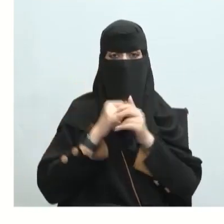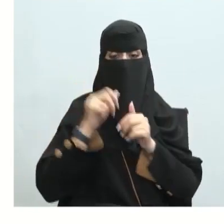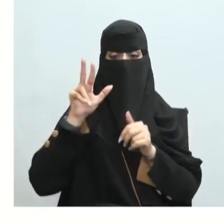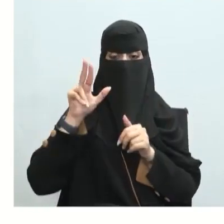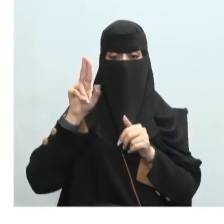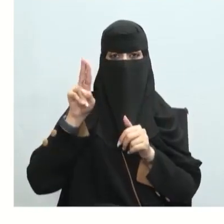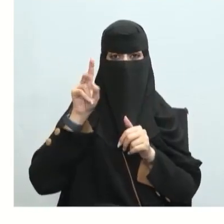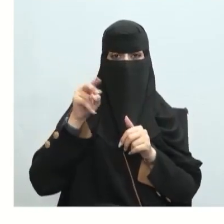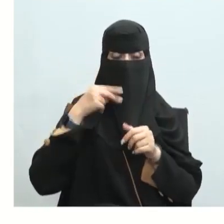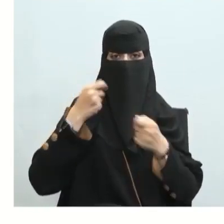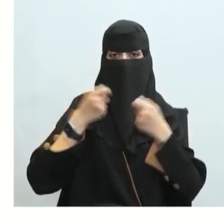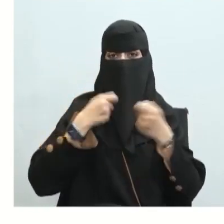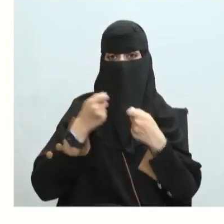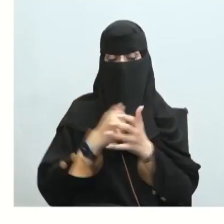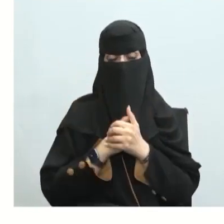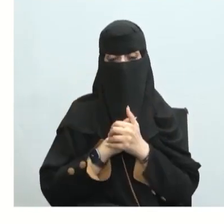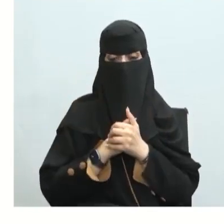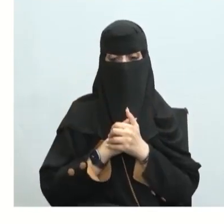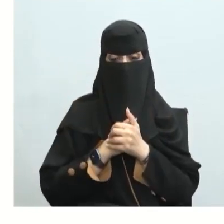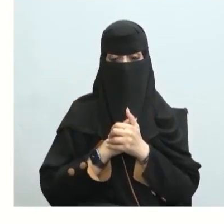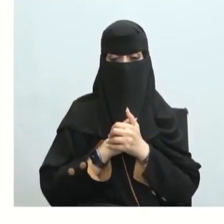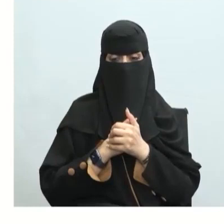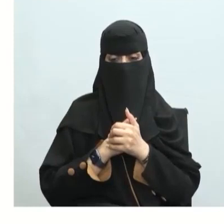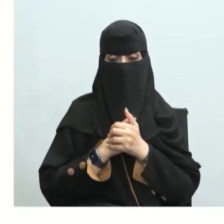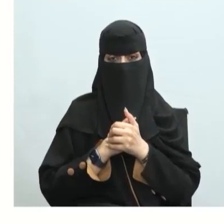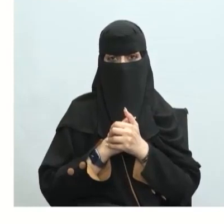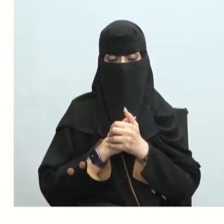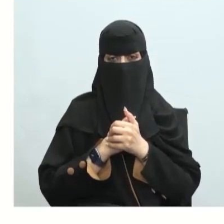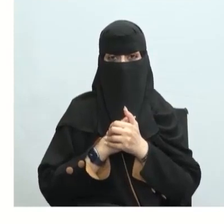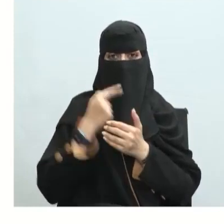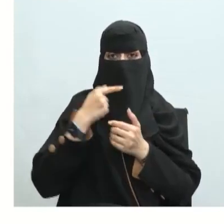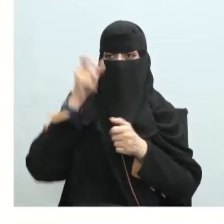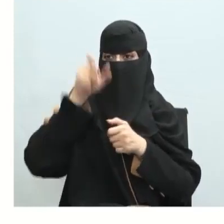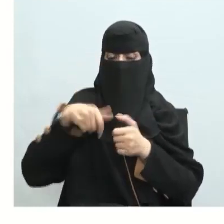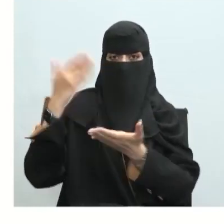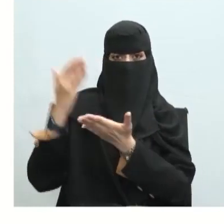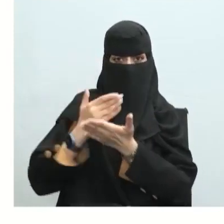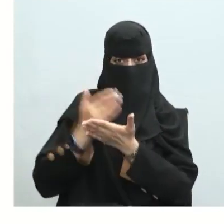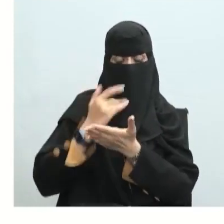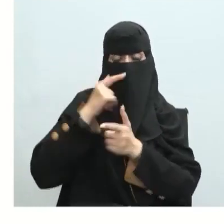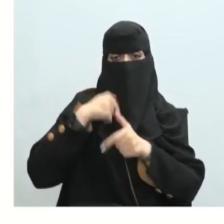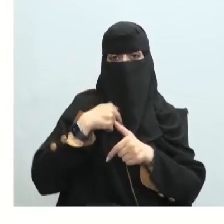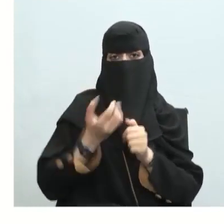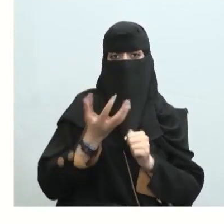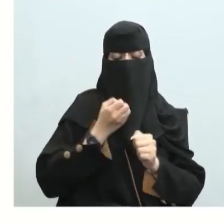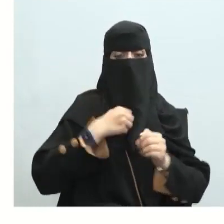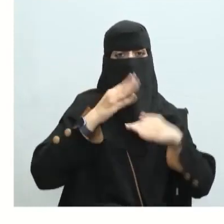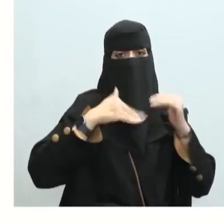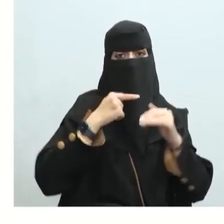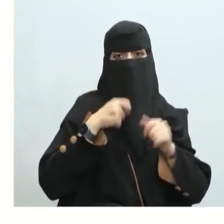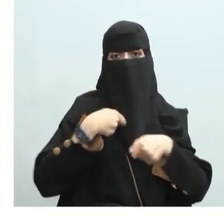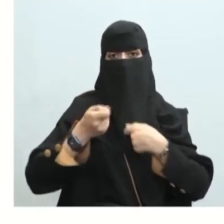رقم سته العروض التسويقيه العروض التسويقيه التجار بحاجه الى المهاره في تسويق